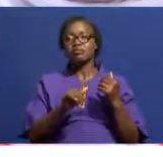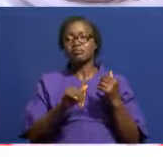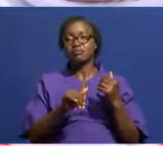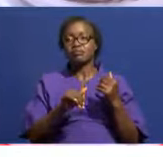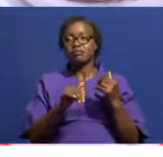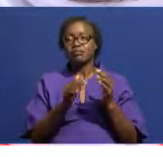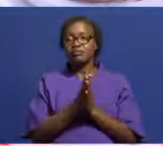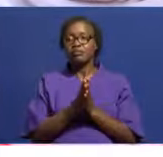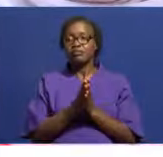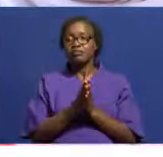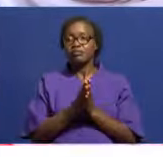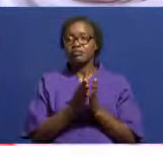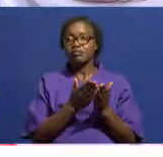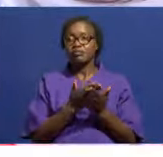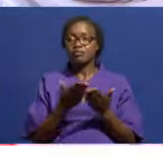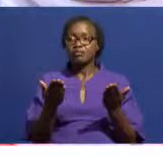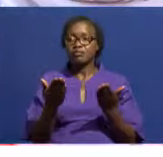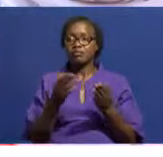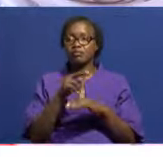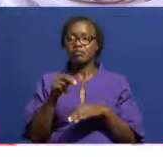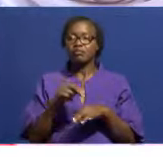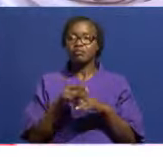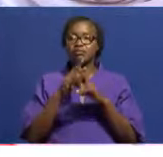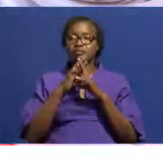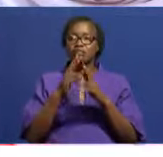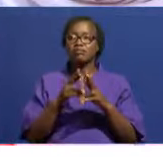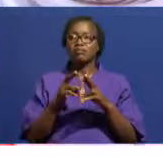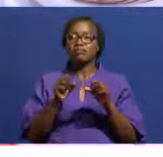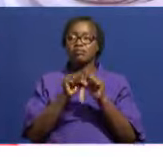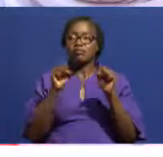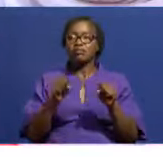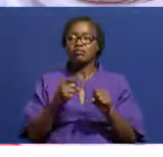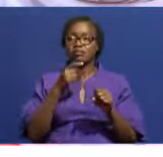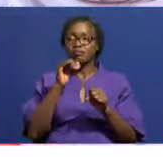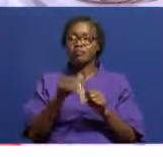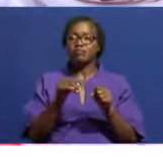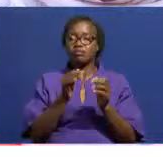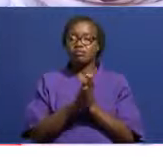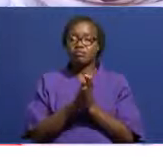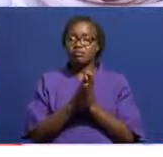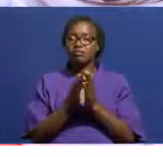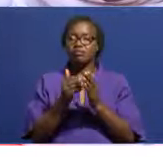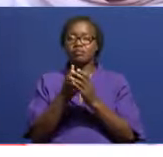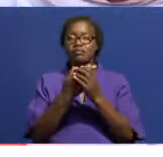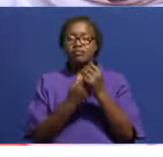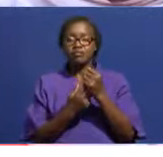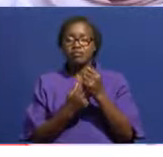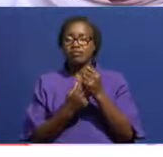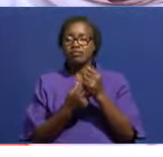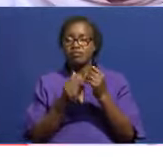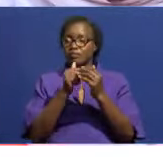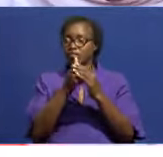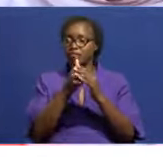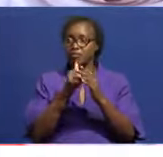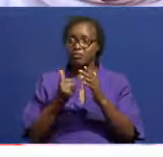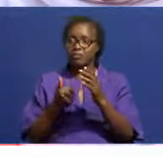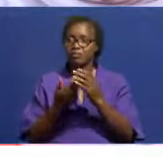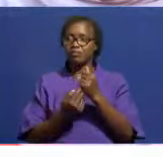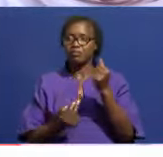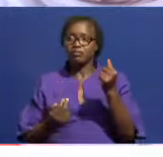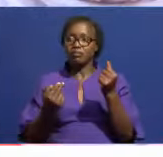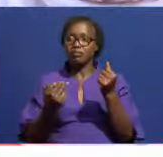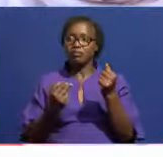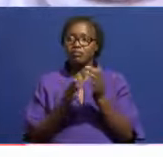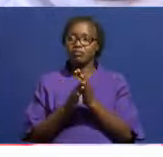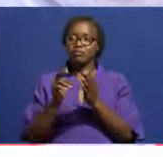this into the national response mechanism so that we avoid duplication, and then we also use the advantages